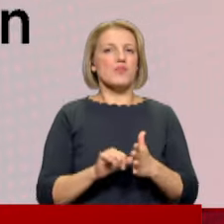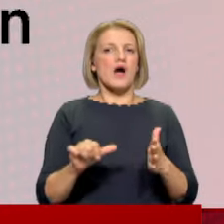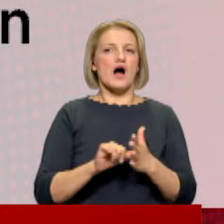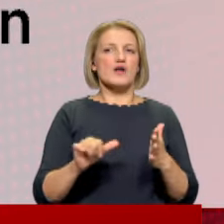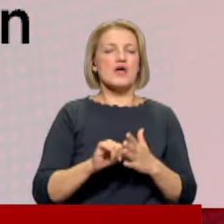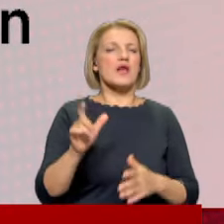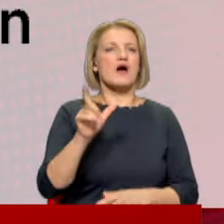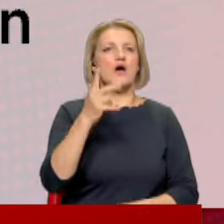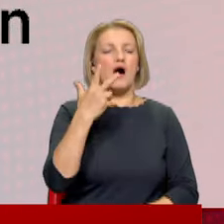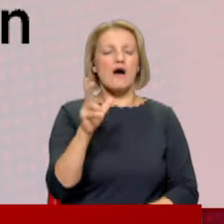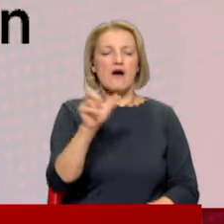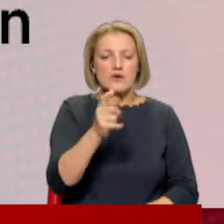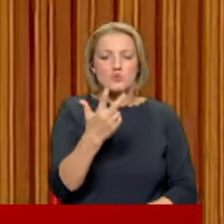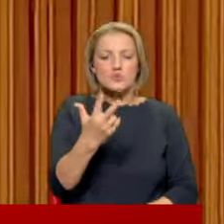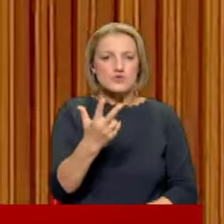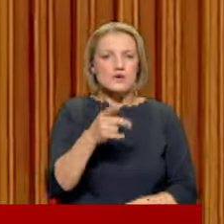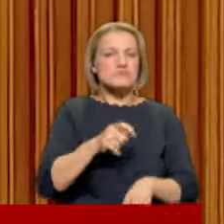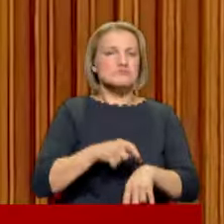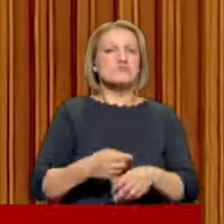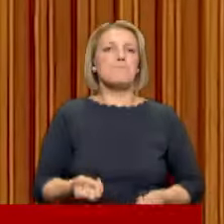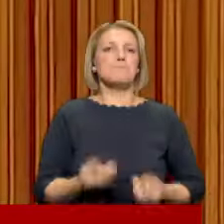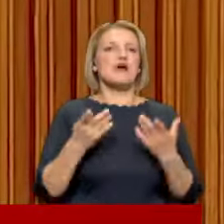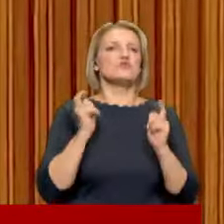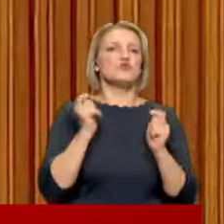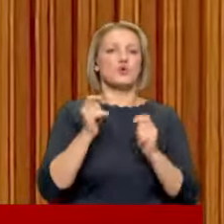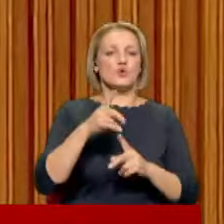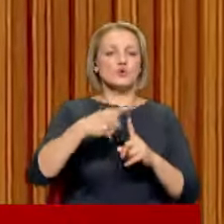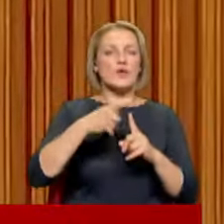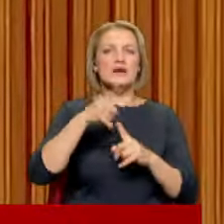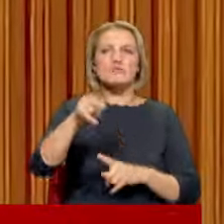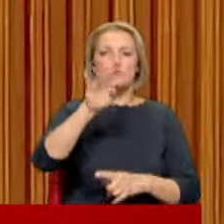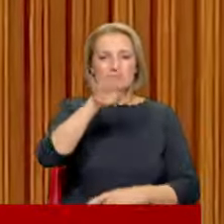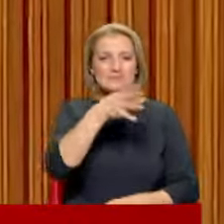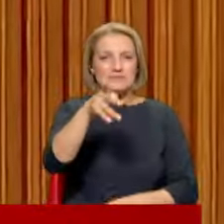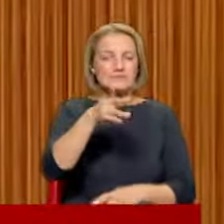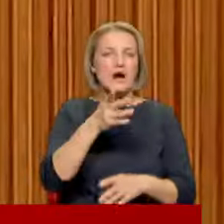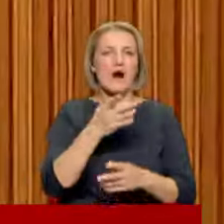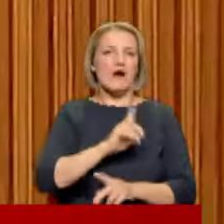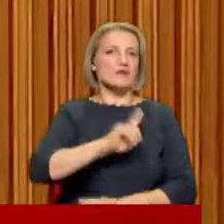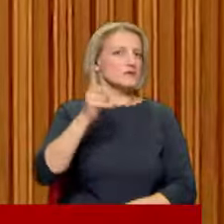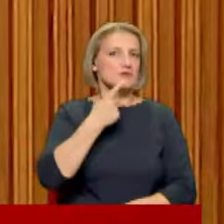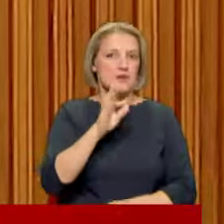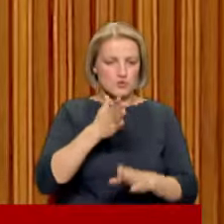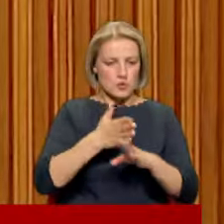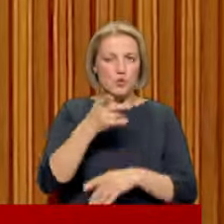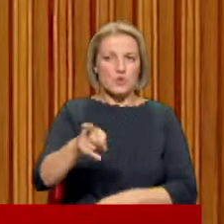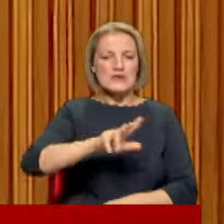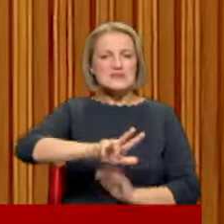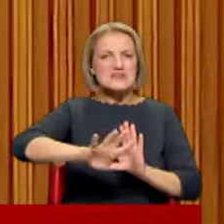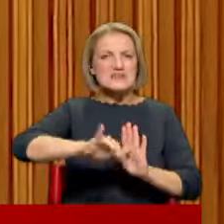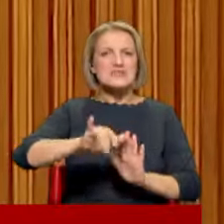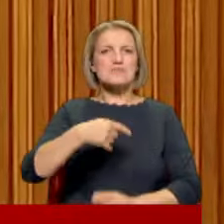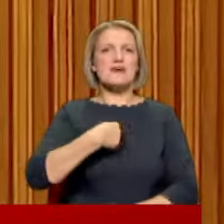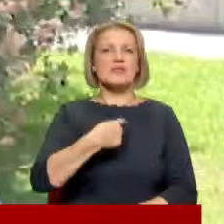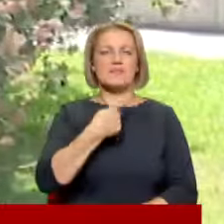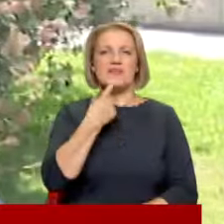olan ayın 3'üne yetişmesi çok zor. TÜİK bu tabloyu inkar etmedi, doğruladı. Bu hırsızın hırsız benim